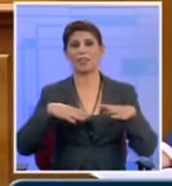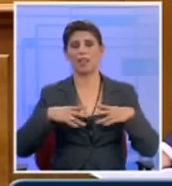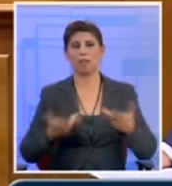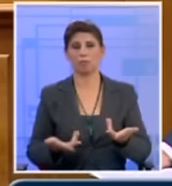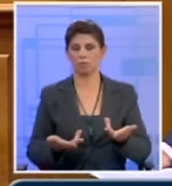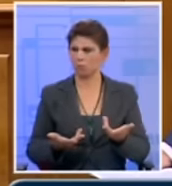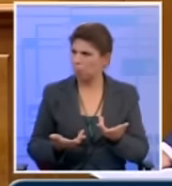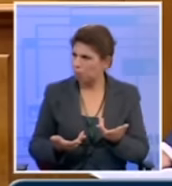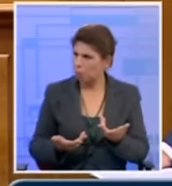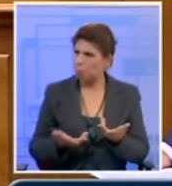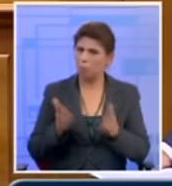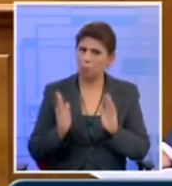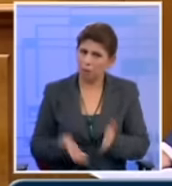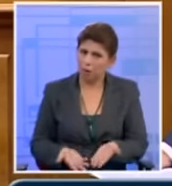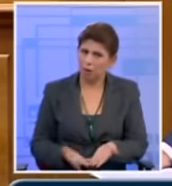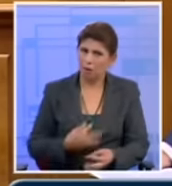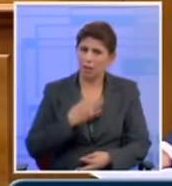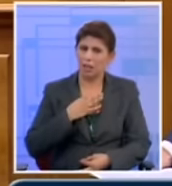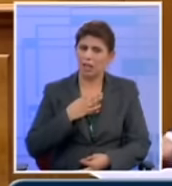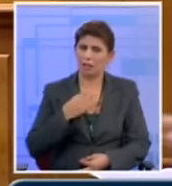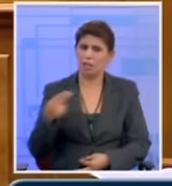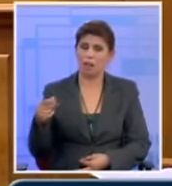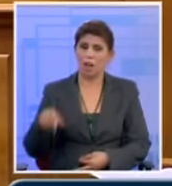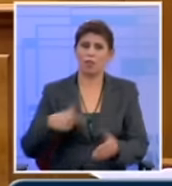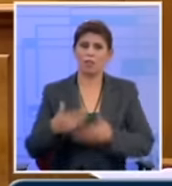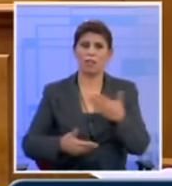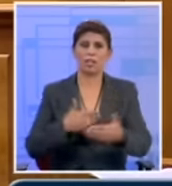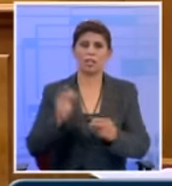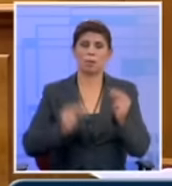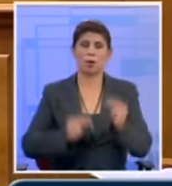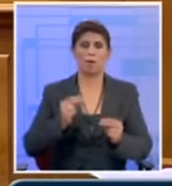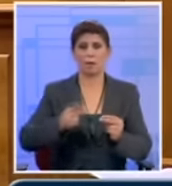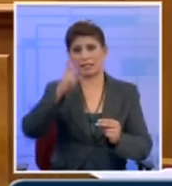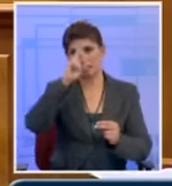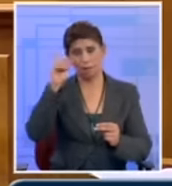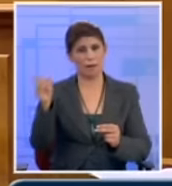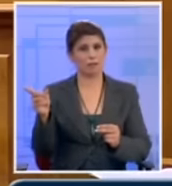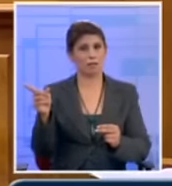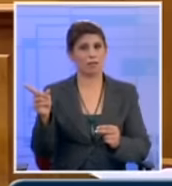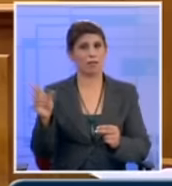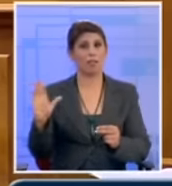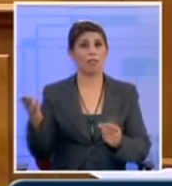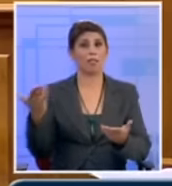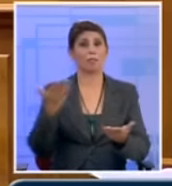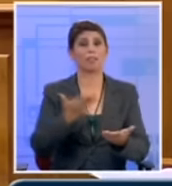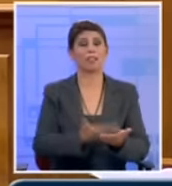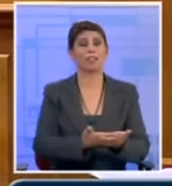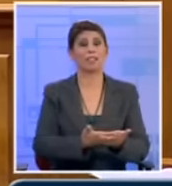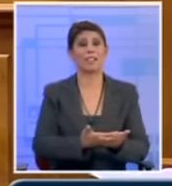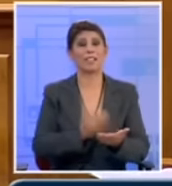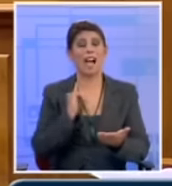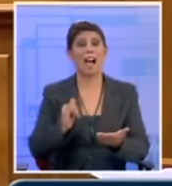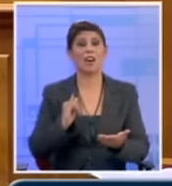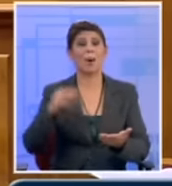δυνατόν, κύριε Θοδωράκη. Αυτό το διαδικαστικό πρόβλημα της Γερμανίας δεν μου το έχει θέσει μέχρι σήμερα η